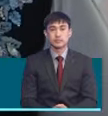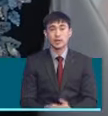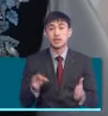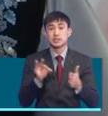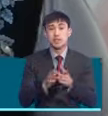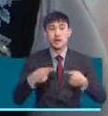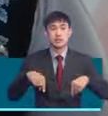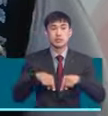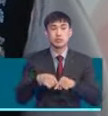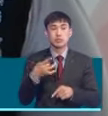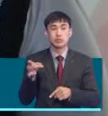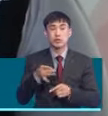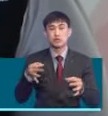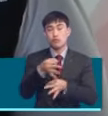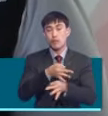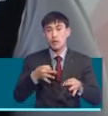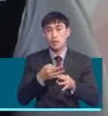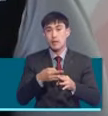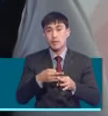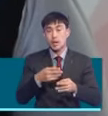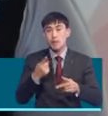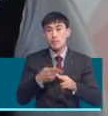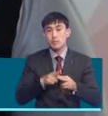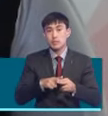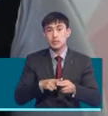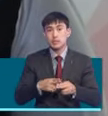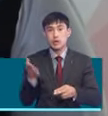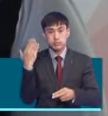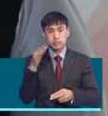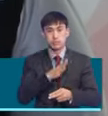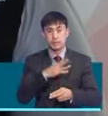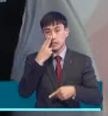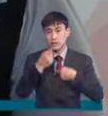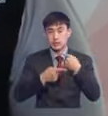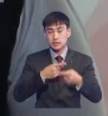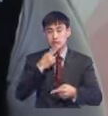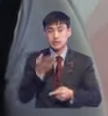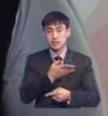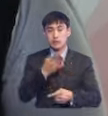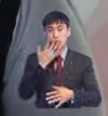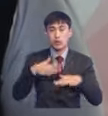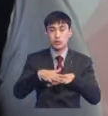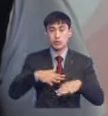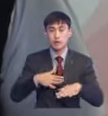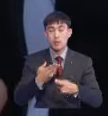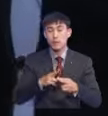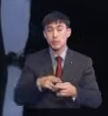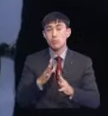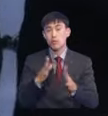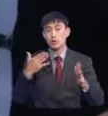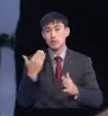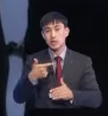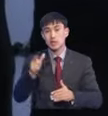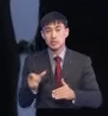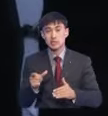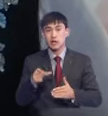Цель организации республиканского форума – не потерять ту самобытность, которой пронизаны традиции и обычаи нашего народа. Поэтому большая часть